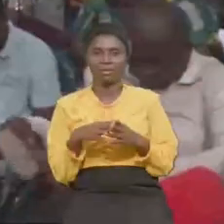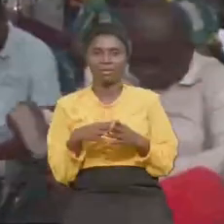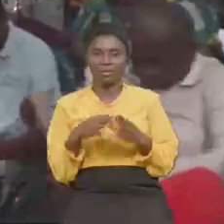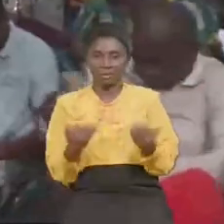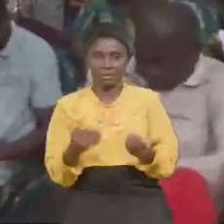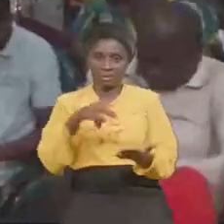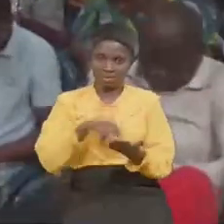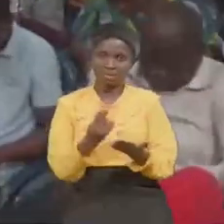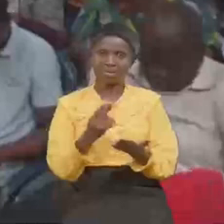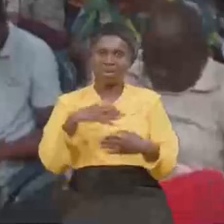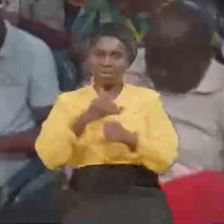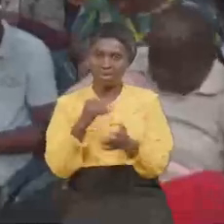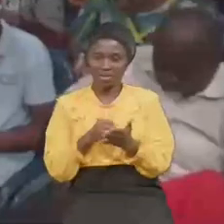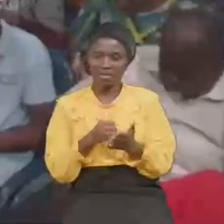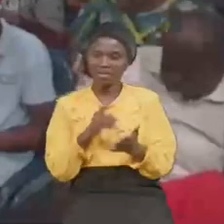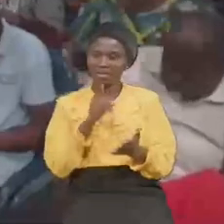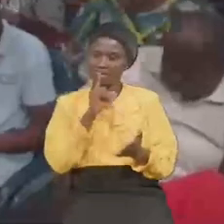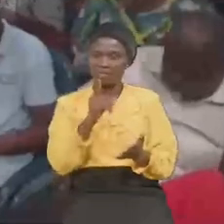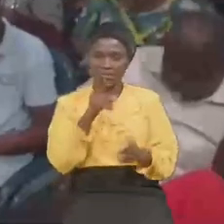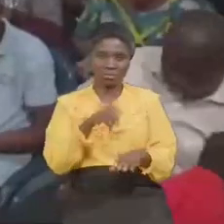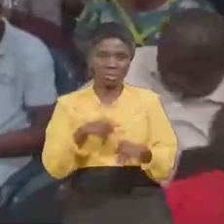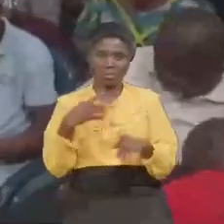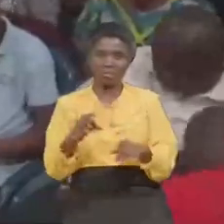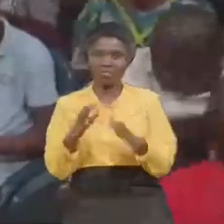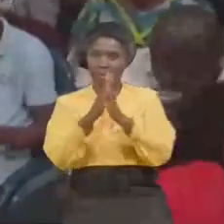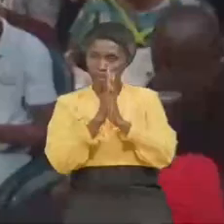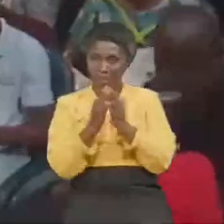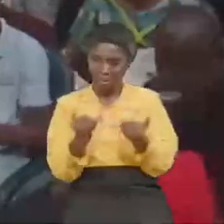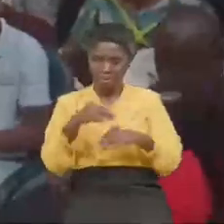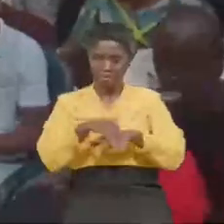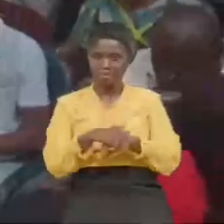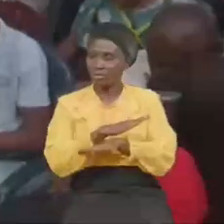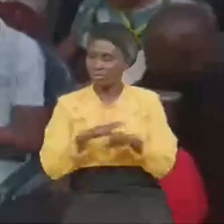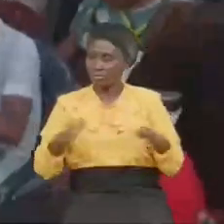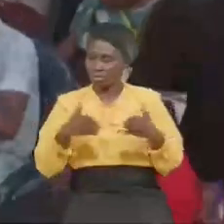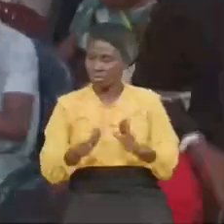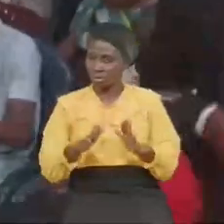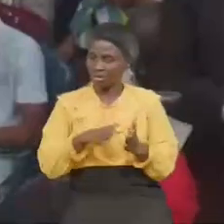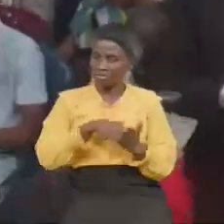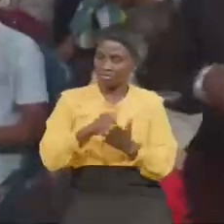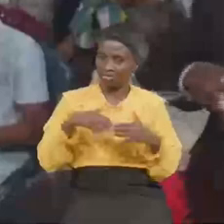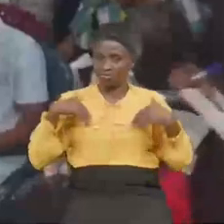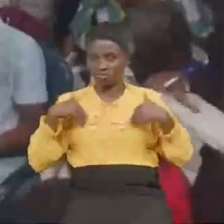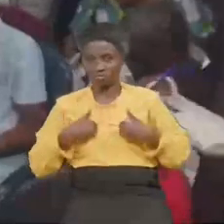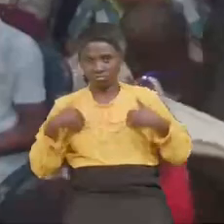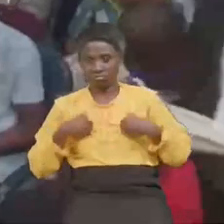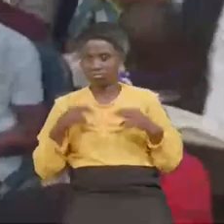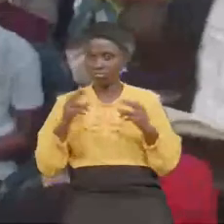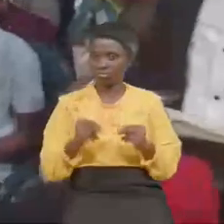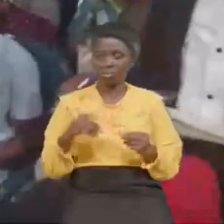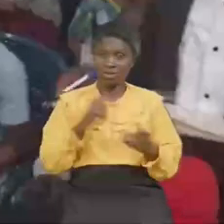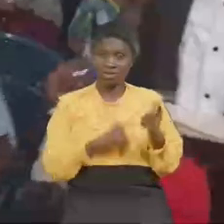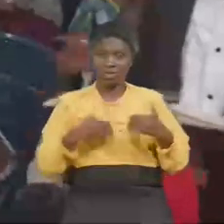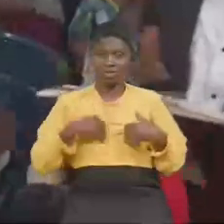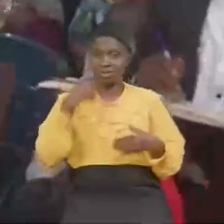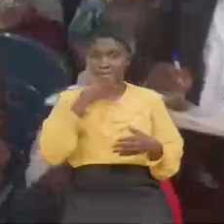un moment de prière ce soir. Ne permets pas la fatigue, ne permets pas l'épuisement. Le Seigneur nous a dit quelque chose. Il